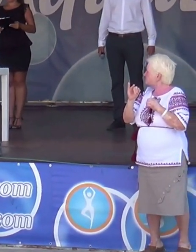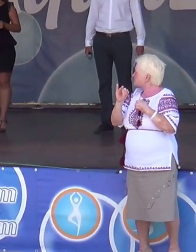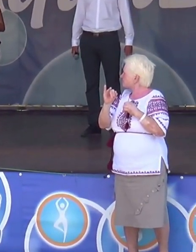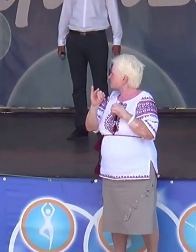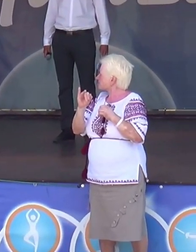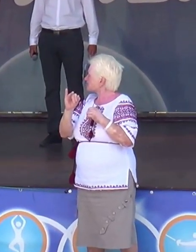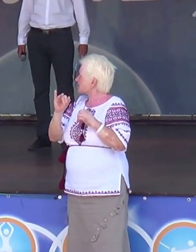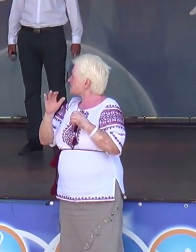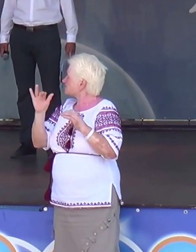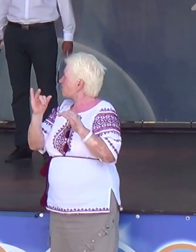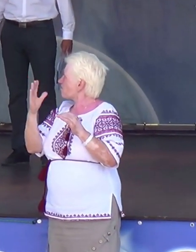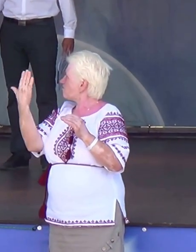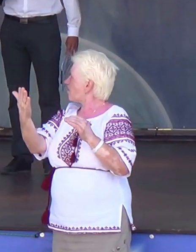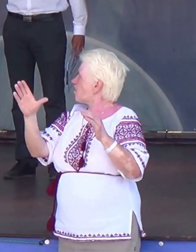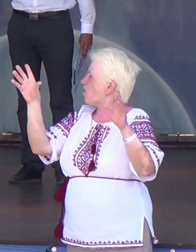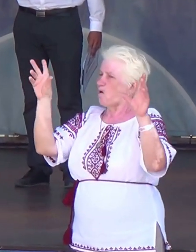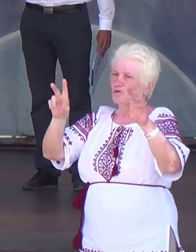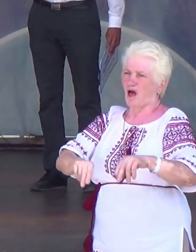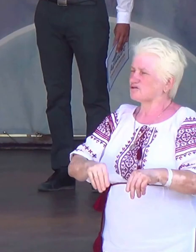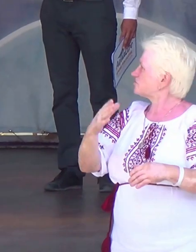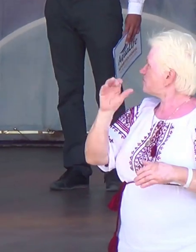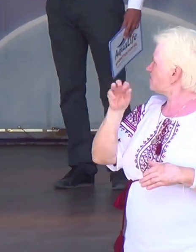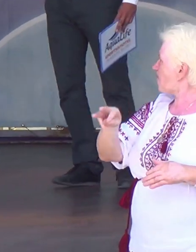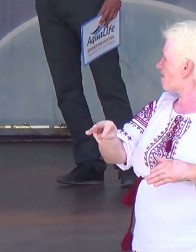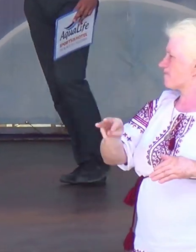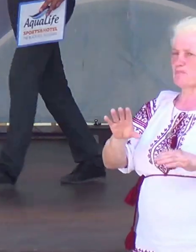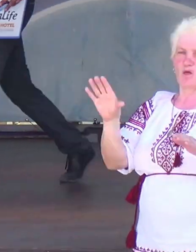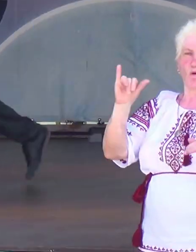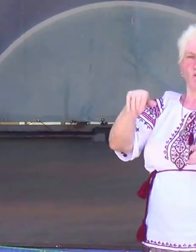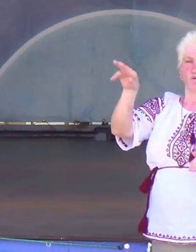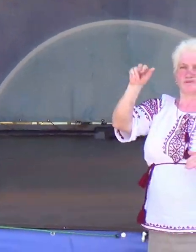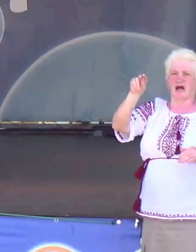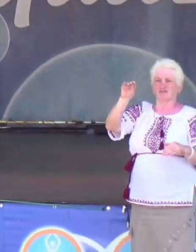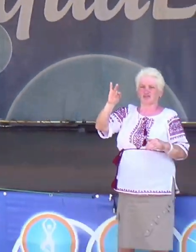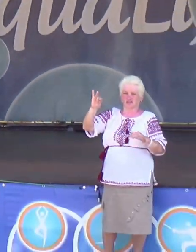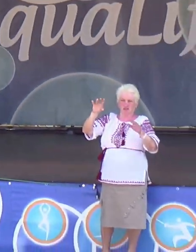Всем будет сопутствовать удача, успех сильнейший.